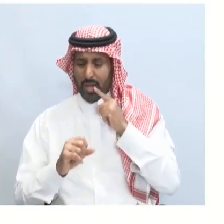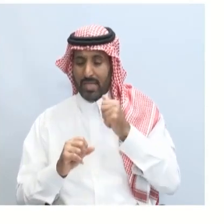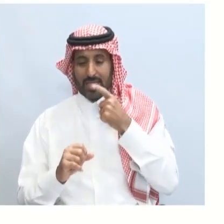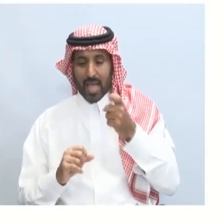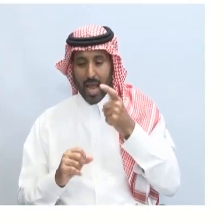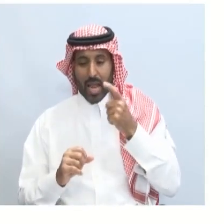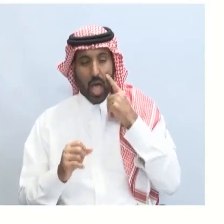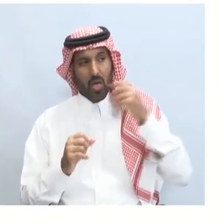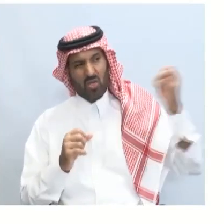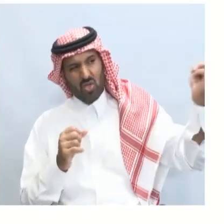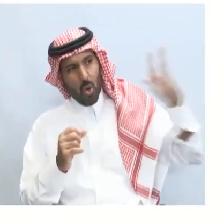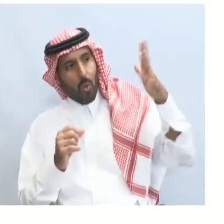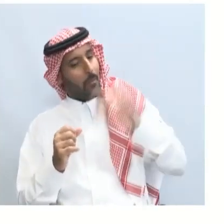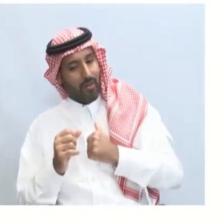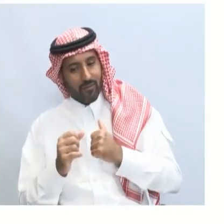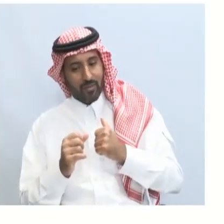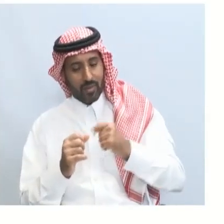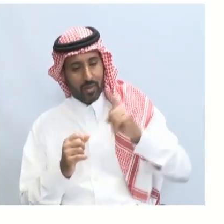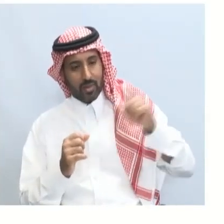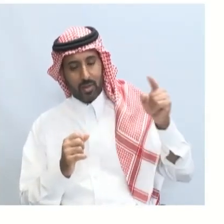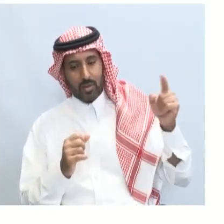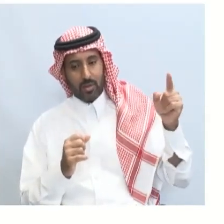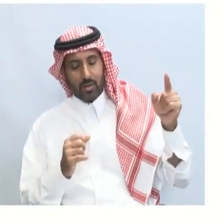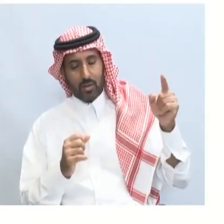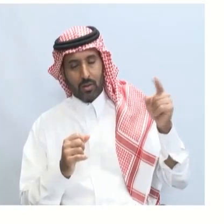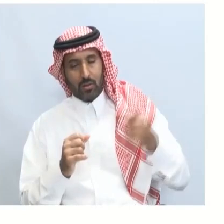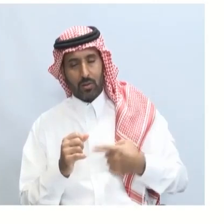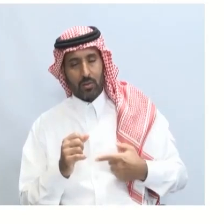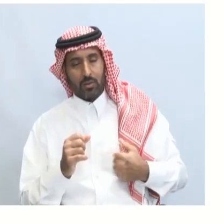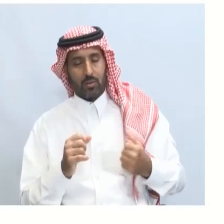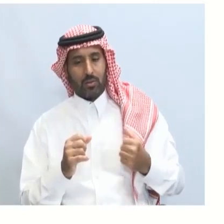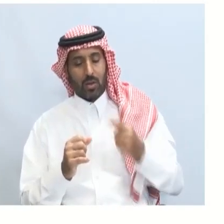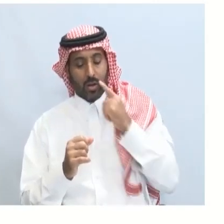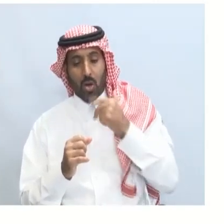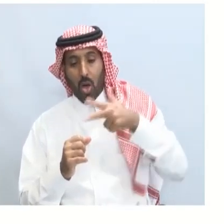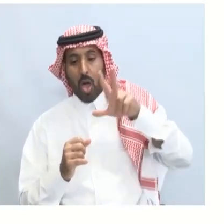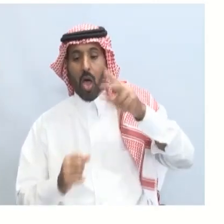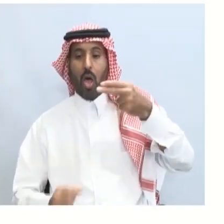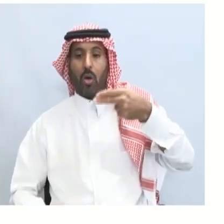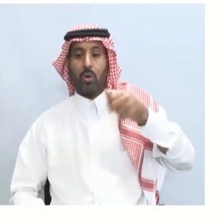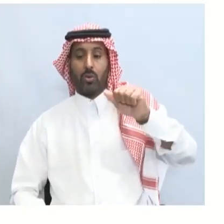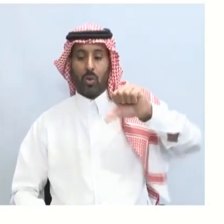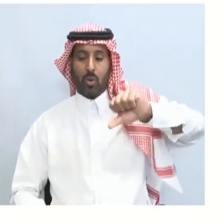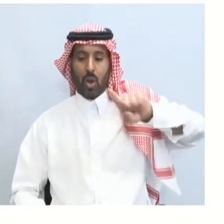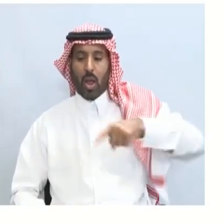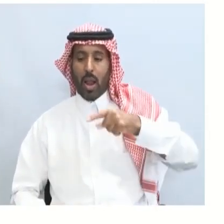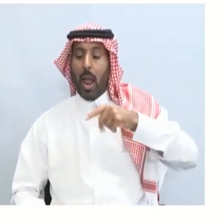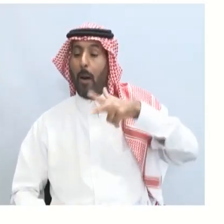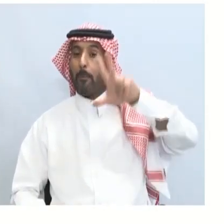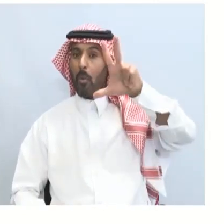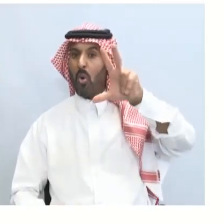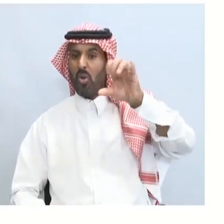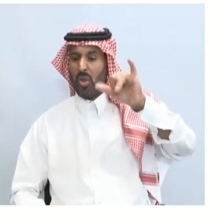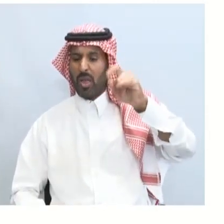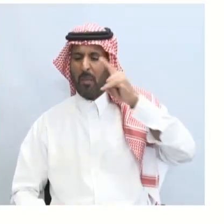اي ضوء لذا اطلق عليها العصور الكونيه